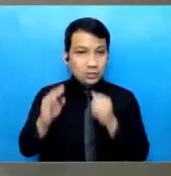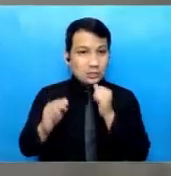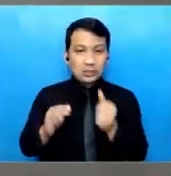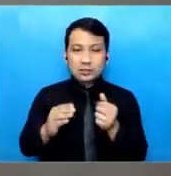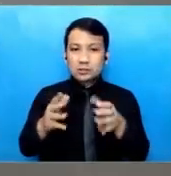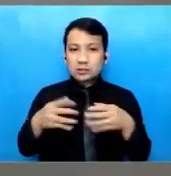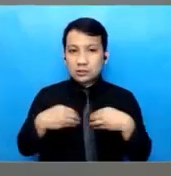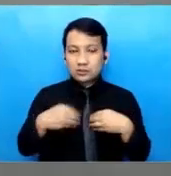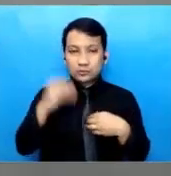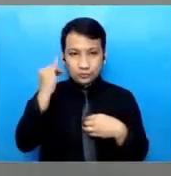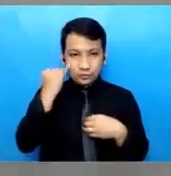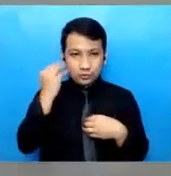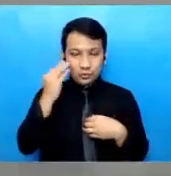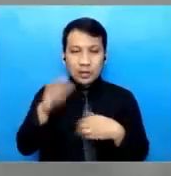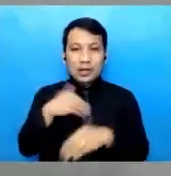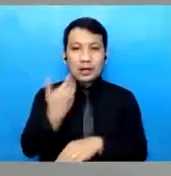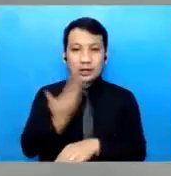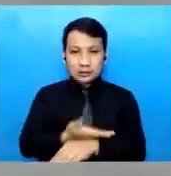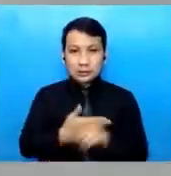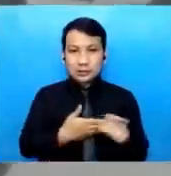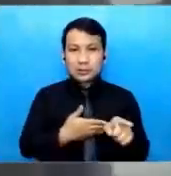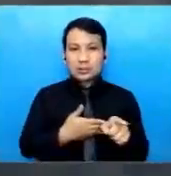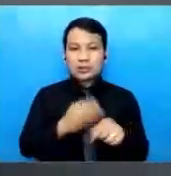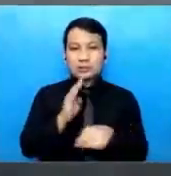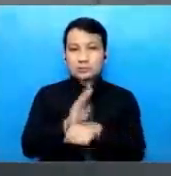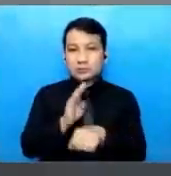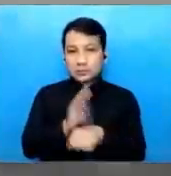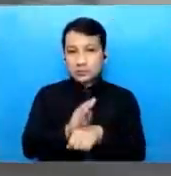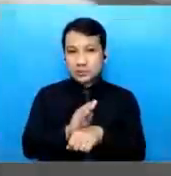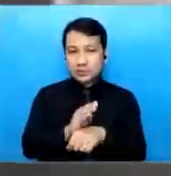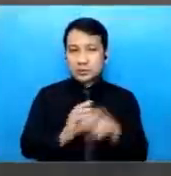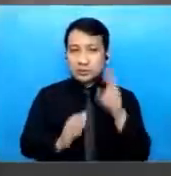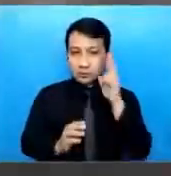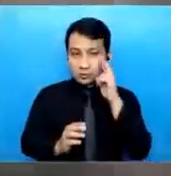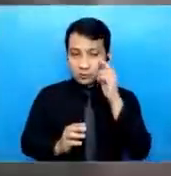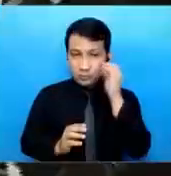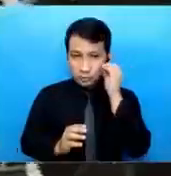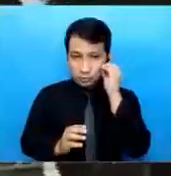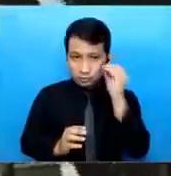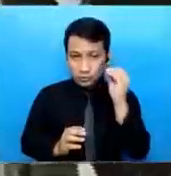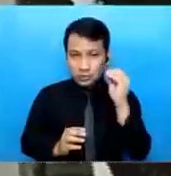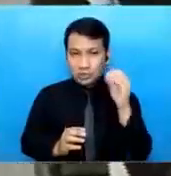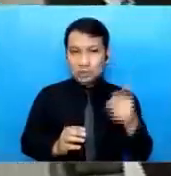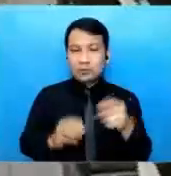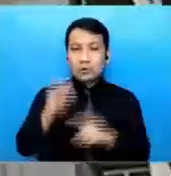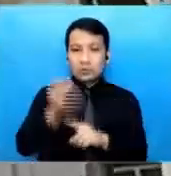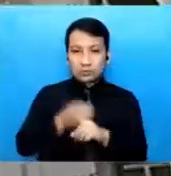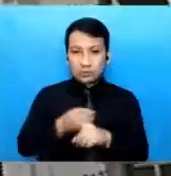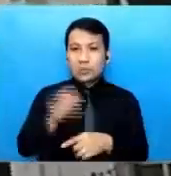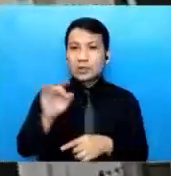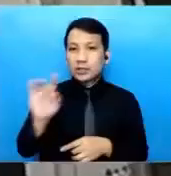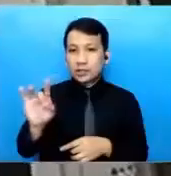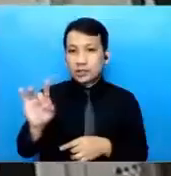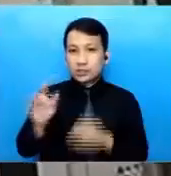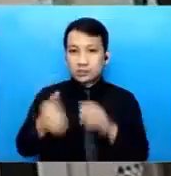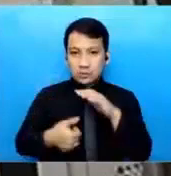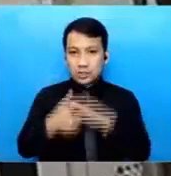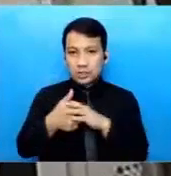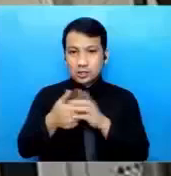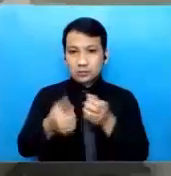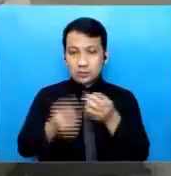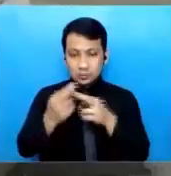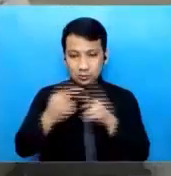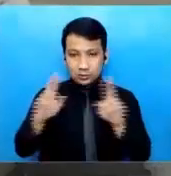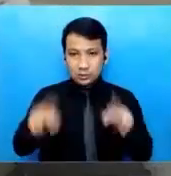panayam si Julian na anak ng bilyonaryong negosyanteng si Roberto Ongpin. Sa October 8, inaasahang maglalabas ng resolusyon